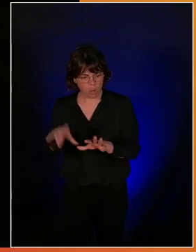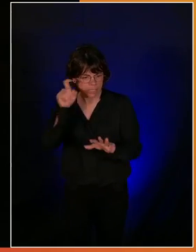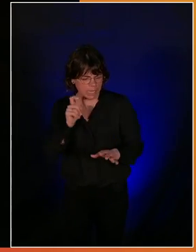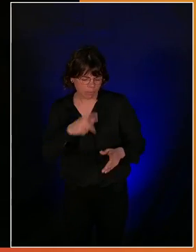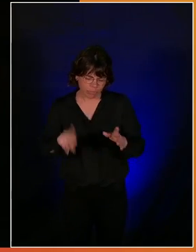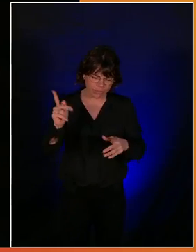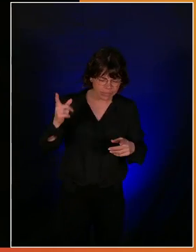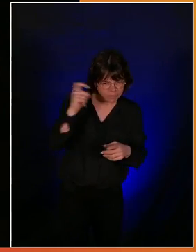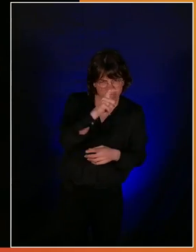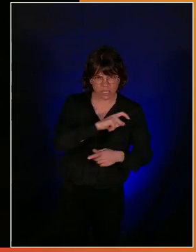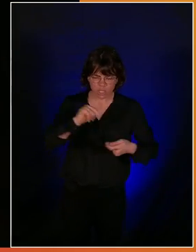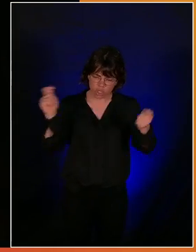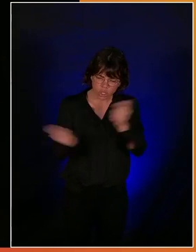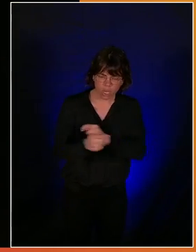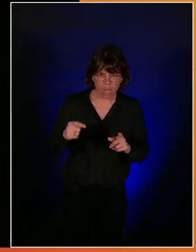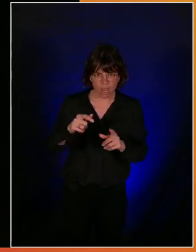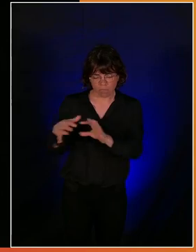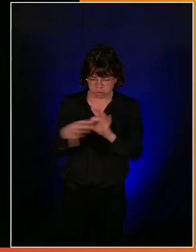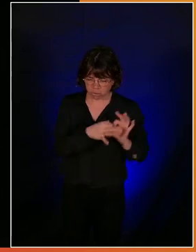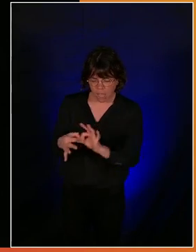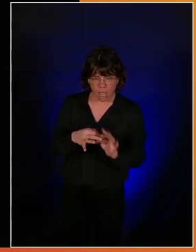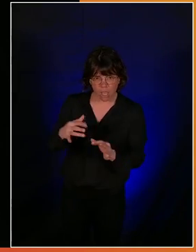parce que cela traverse toutes les